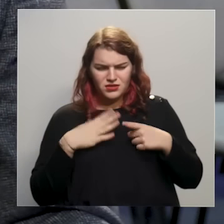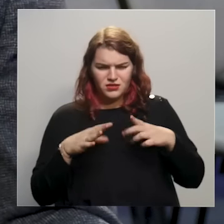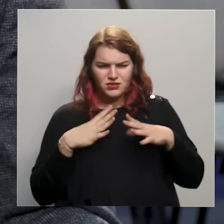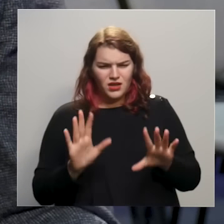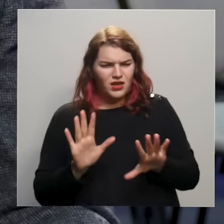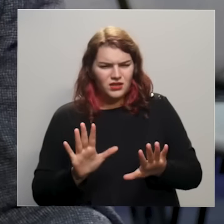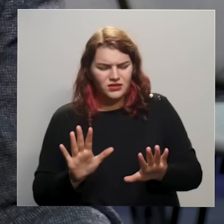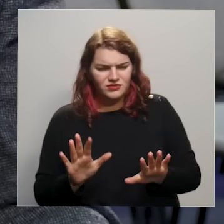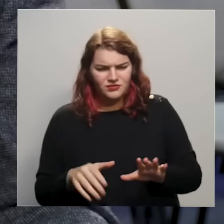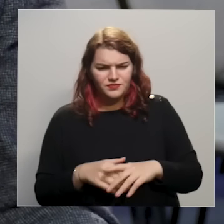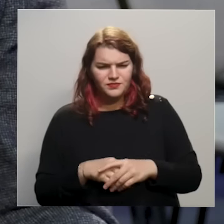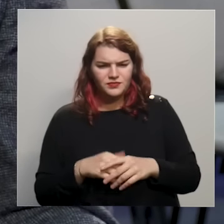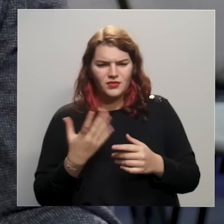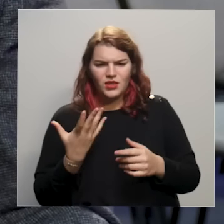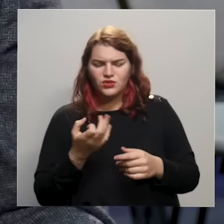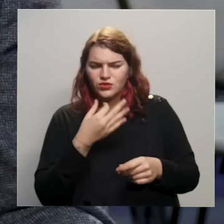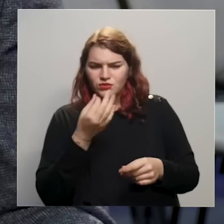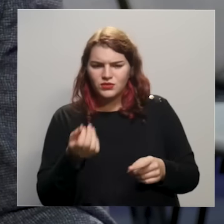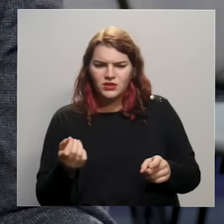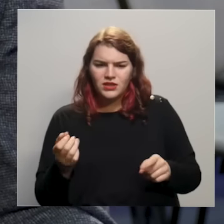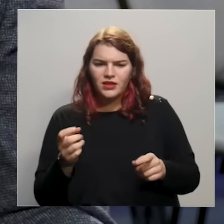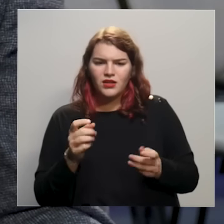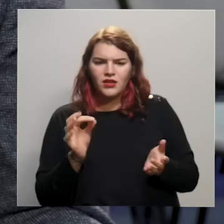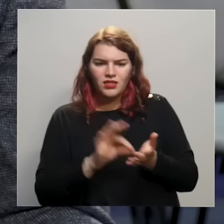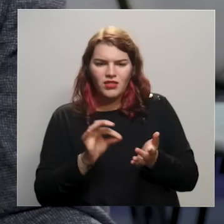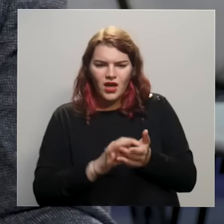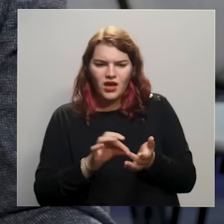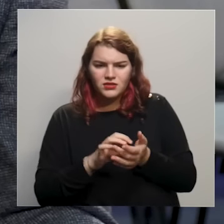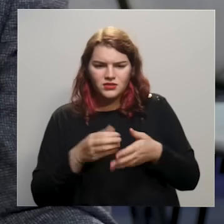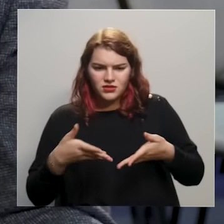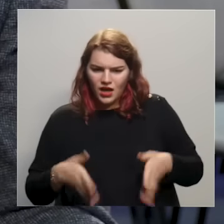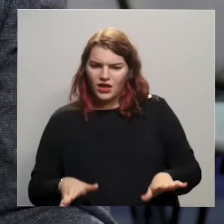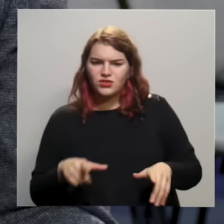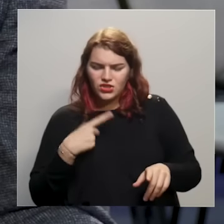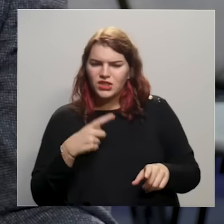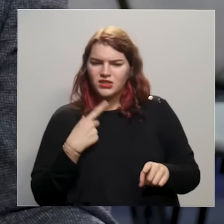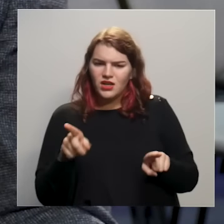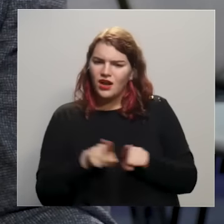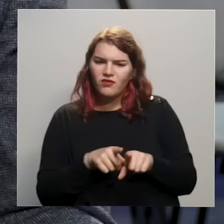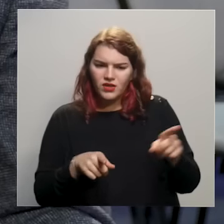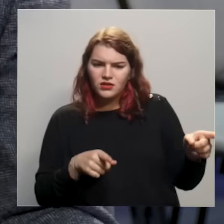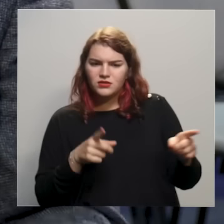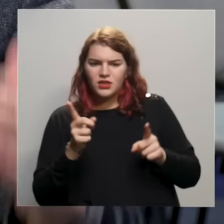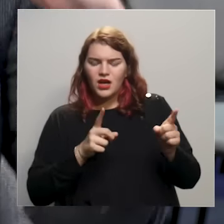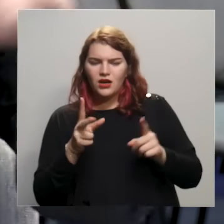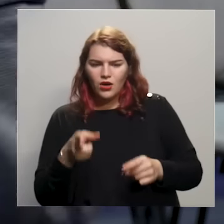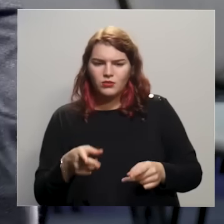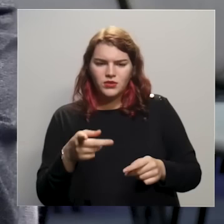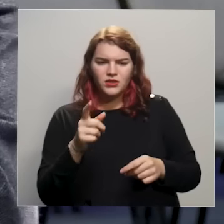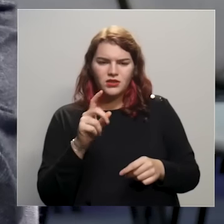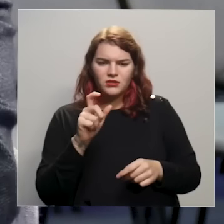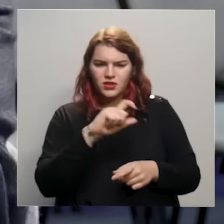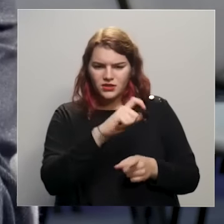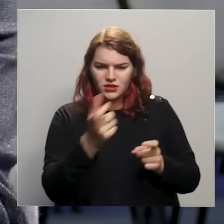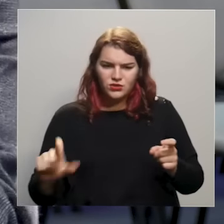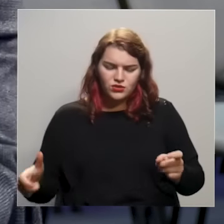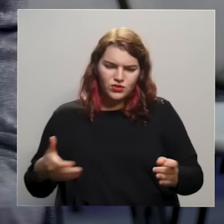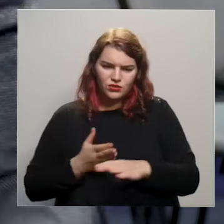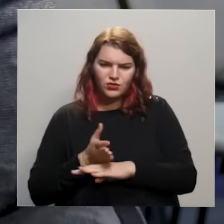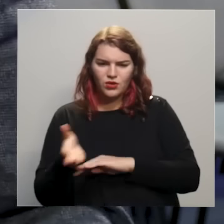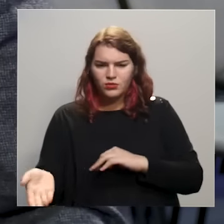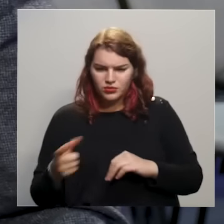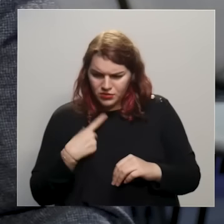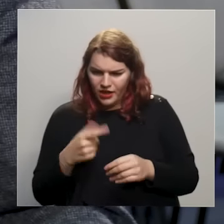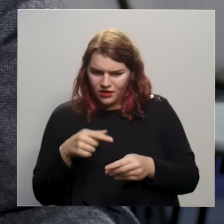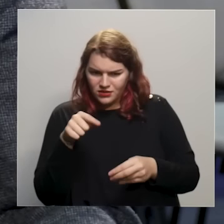nu era, cum spunea el, data nașterii este. Și acum, dacă vă opriți la crucea din Rușor, coborârea către Pui, pe stânga, e